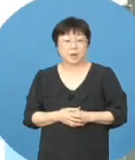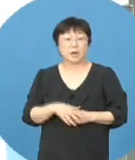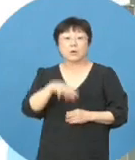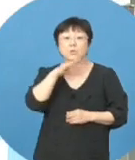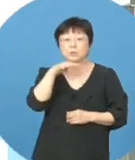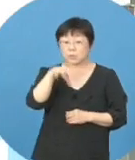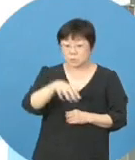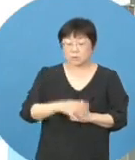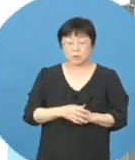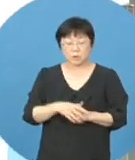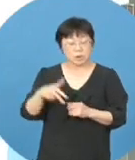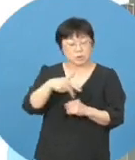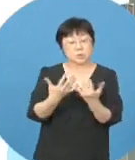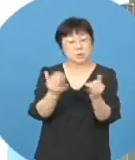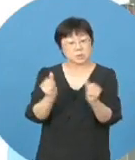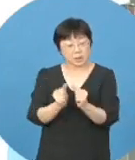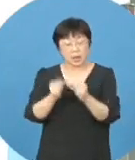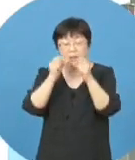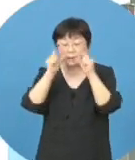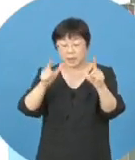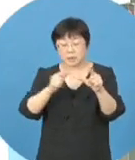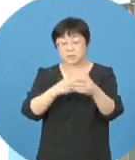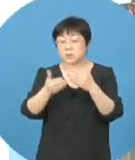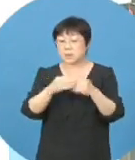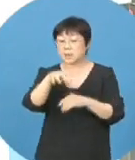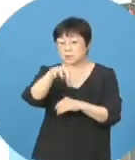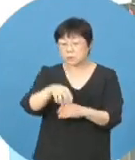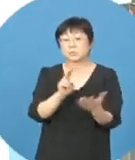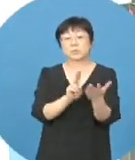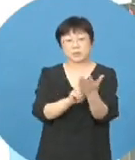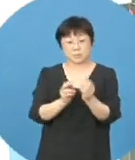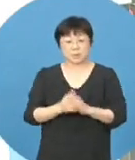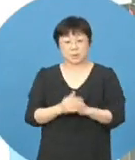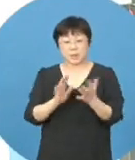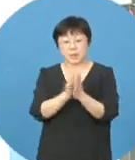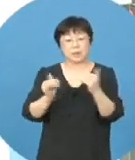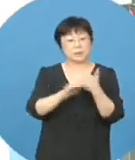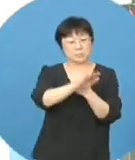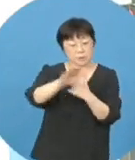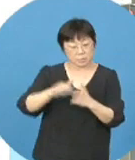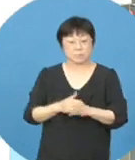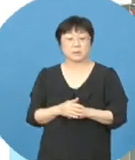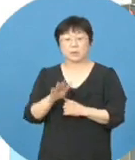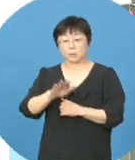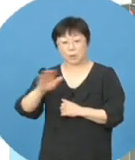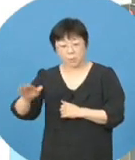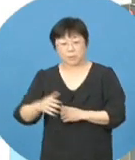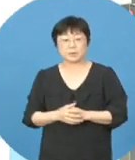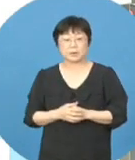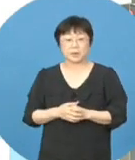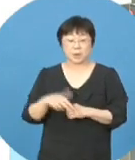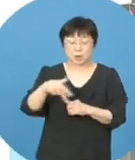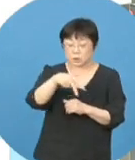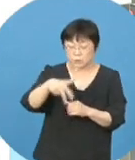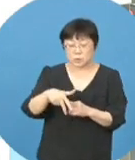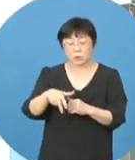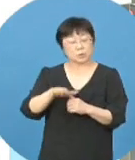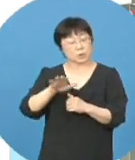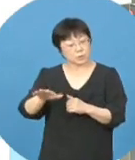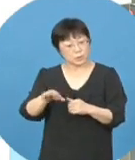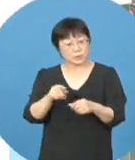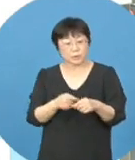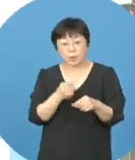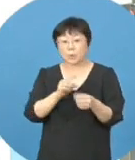この場所を水素社会啓発体験ゾーンと位置づけまして、県民の皆様とか子どもたちに水素の有用性